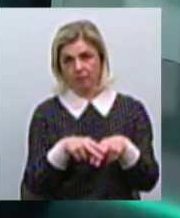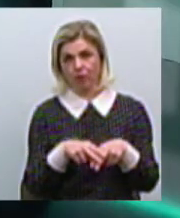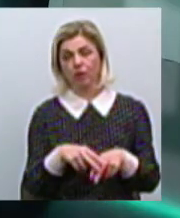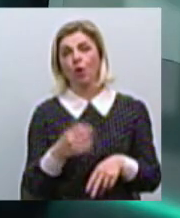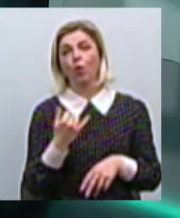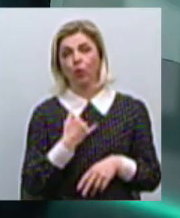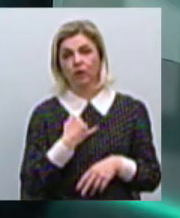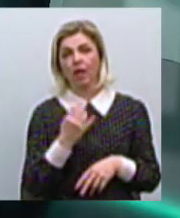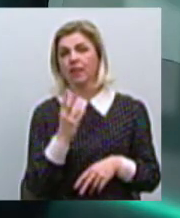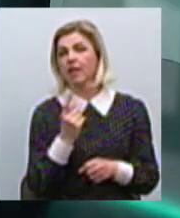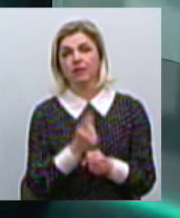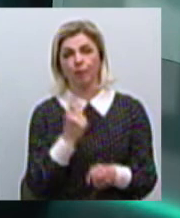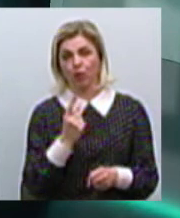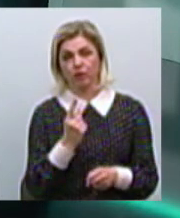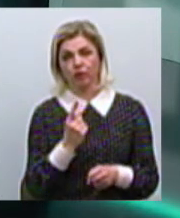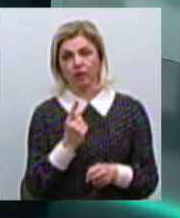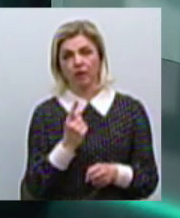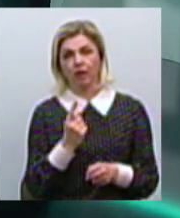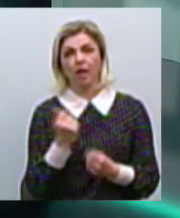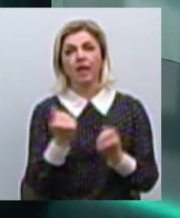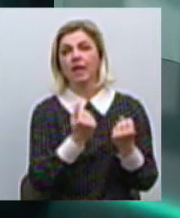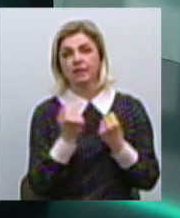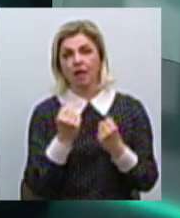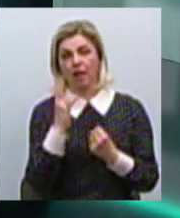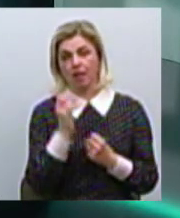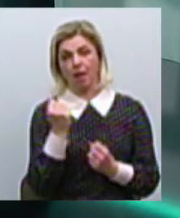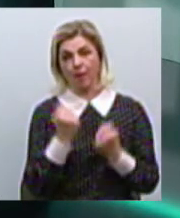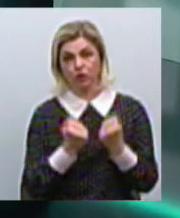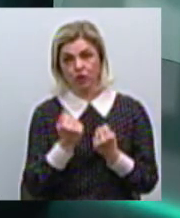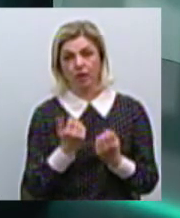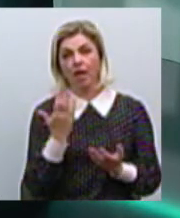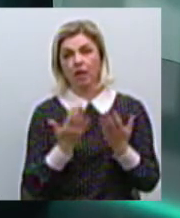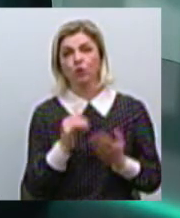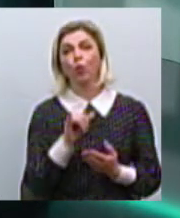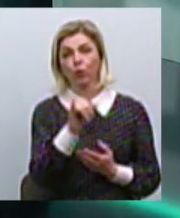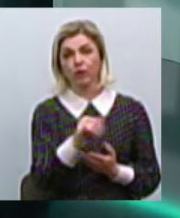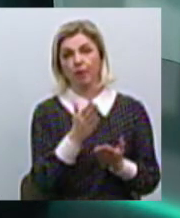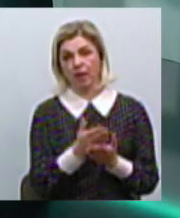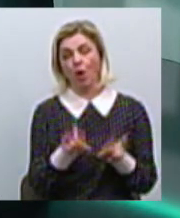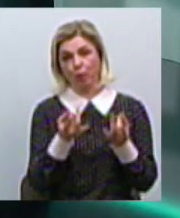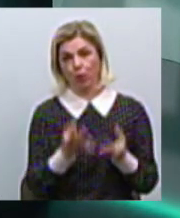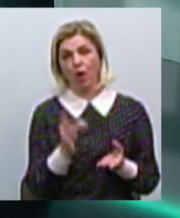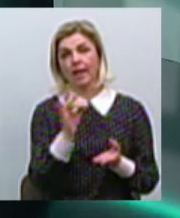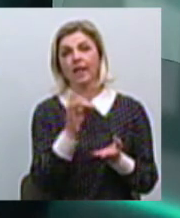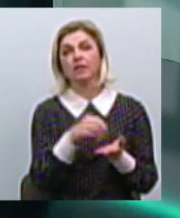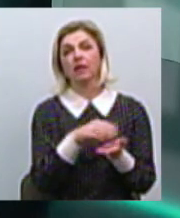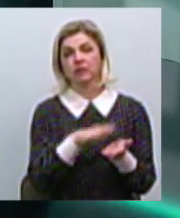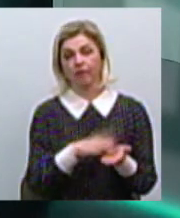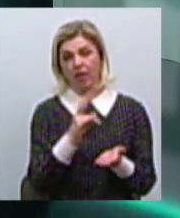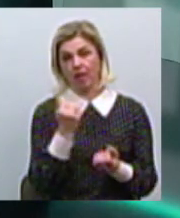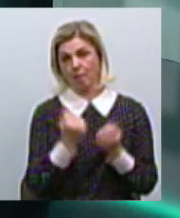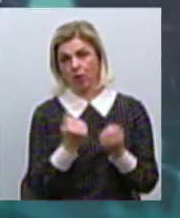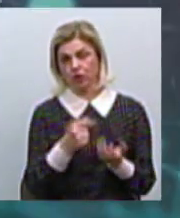нас не заборонено їзда на машині, якщо в тебе є просто реєстраційний документ на транспортний